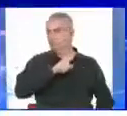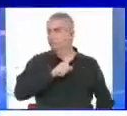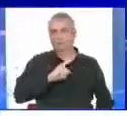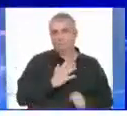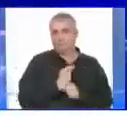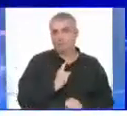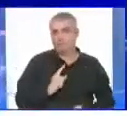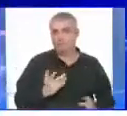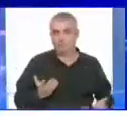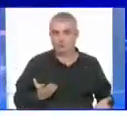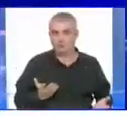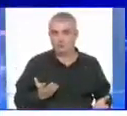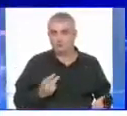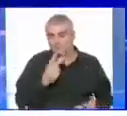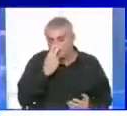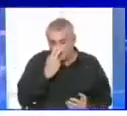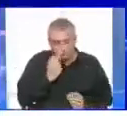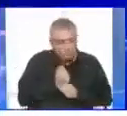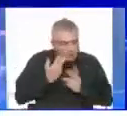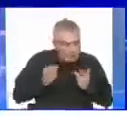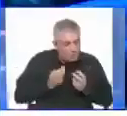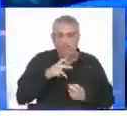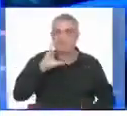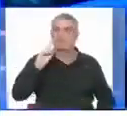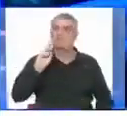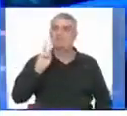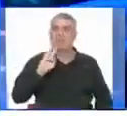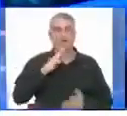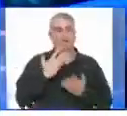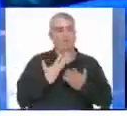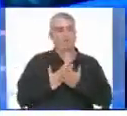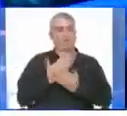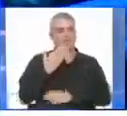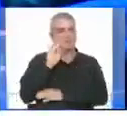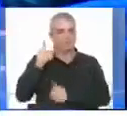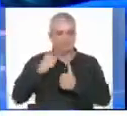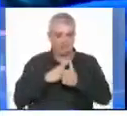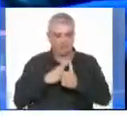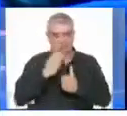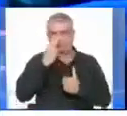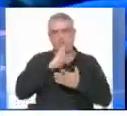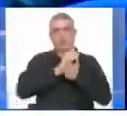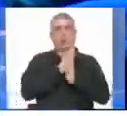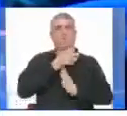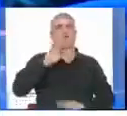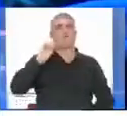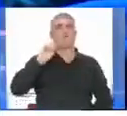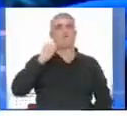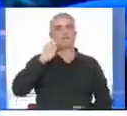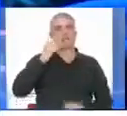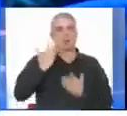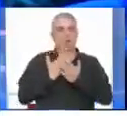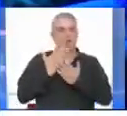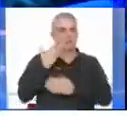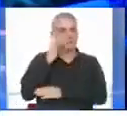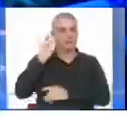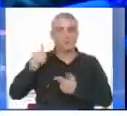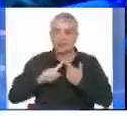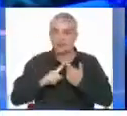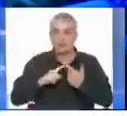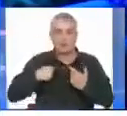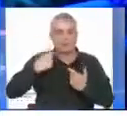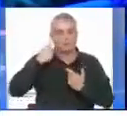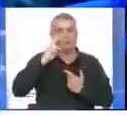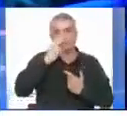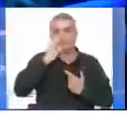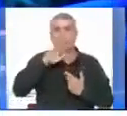הצליחו. הם ניסו להפוך את דוד שרן לעד מדינה נגדו, הם ניסו להפוך את מיקי גנור לעד מדינה נגדו. אני חושב שהם